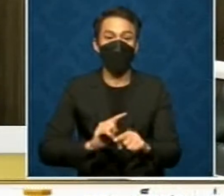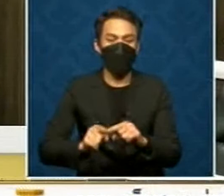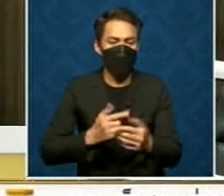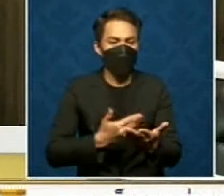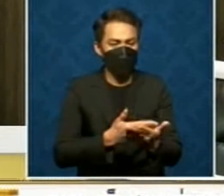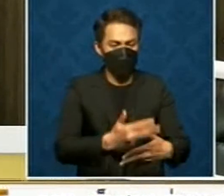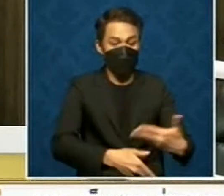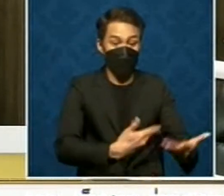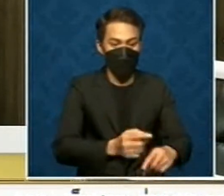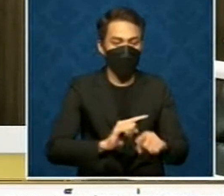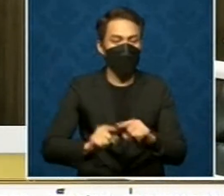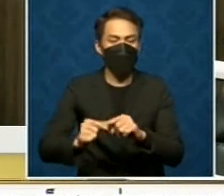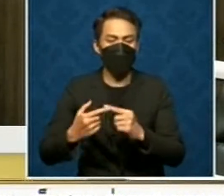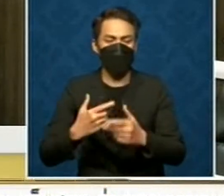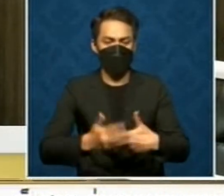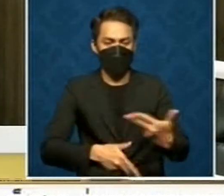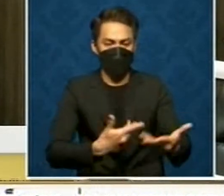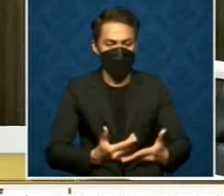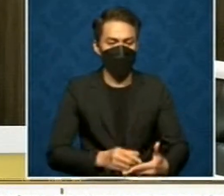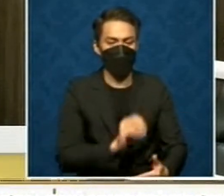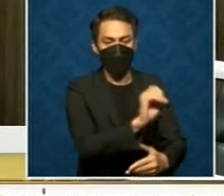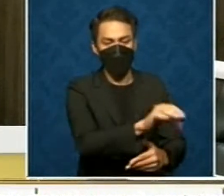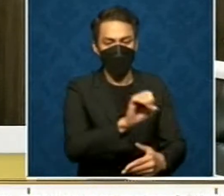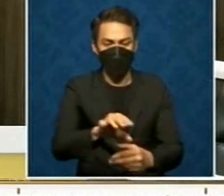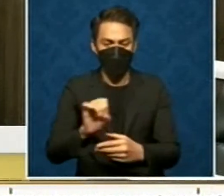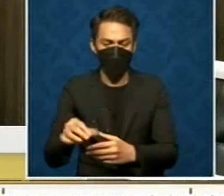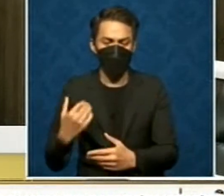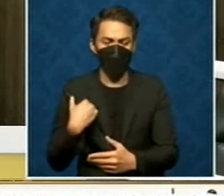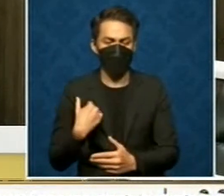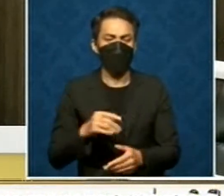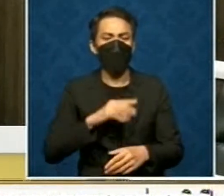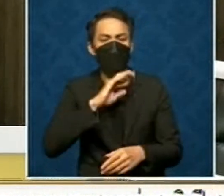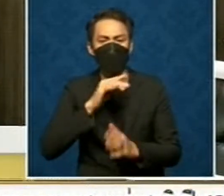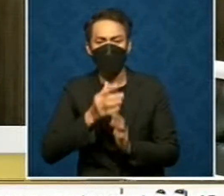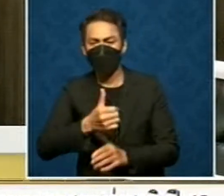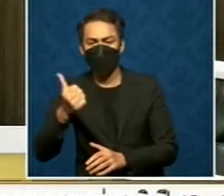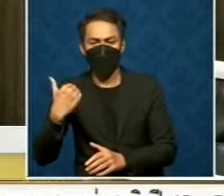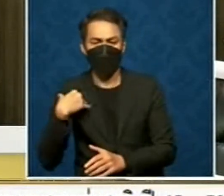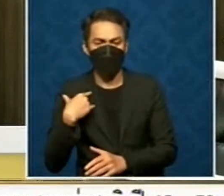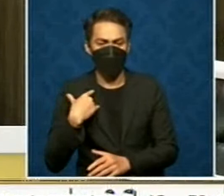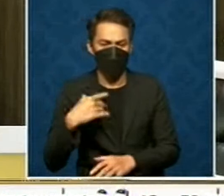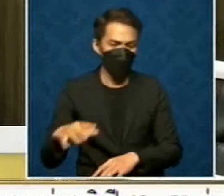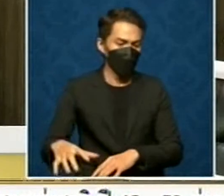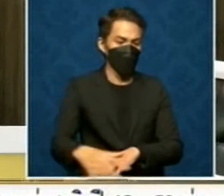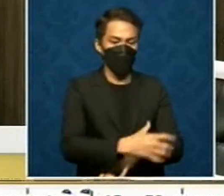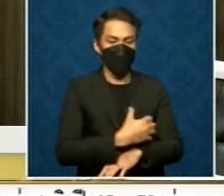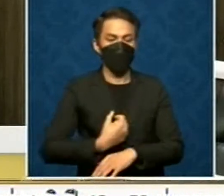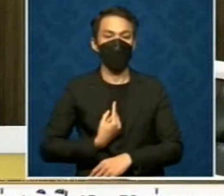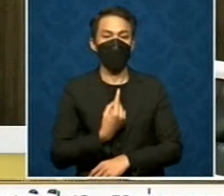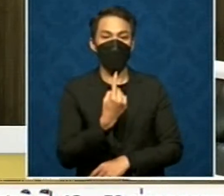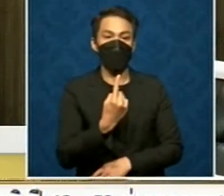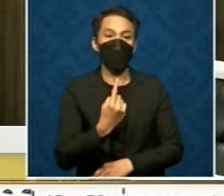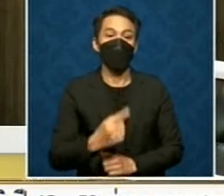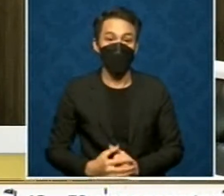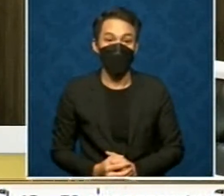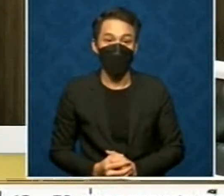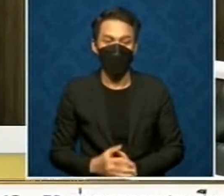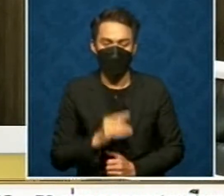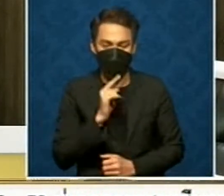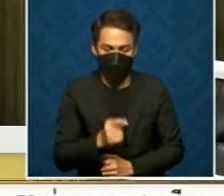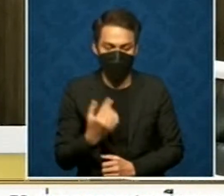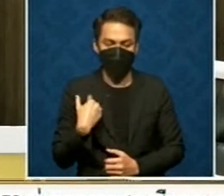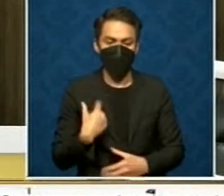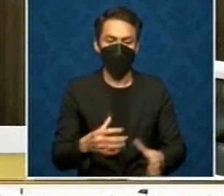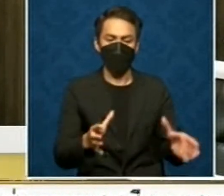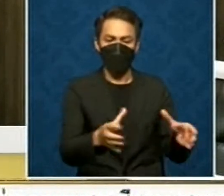ริสัานน วิ่ไปขายเน้อหมู ตทต่ๆ-เพรไมมหมูของคุอจะไปขายค mythปกติทำต้องมีธุนเล็ก